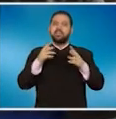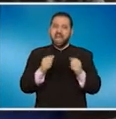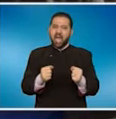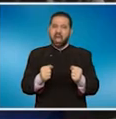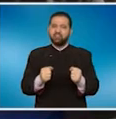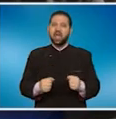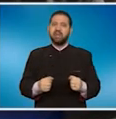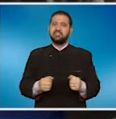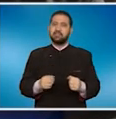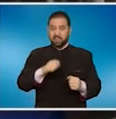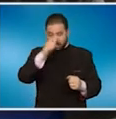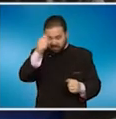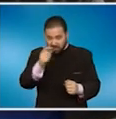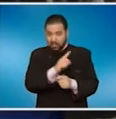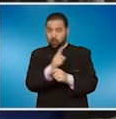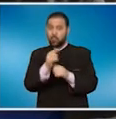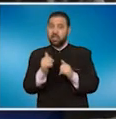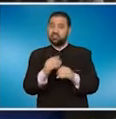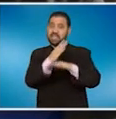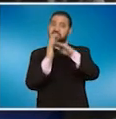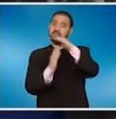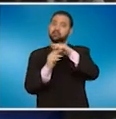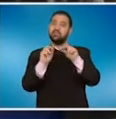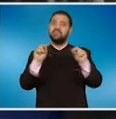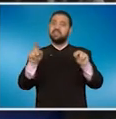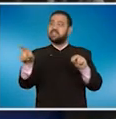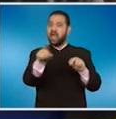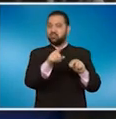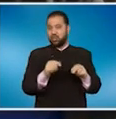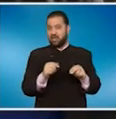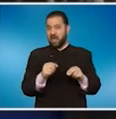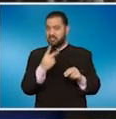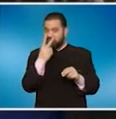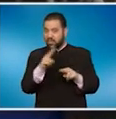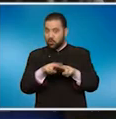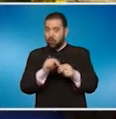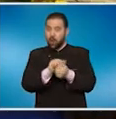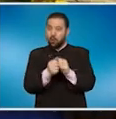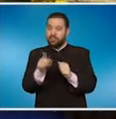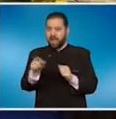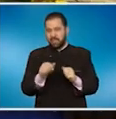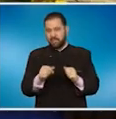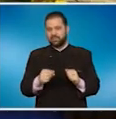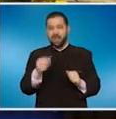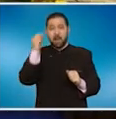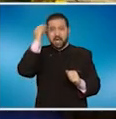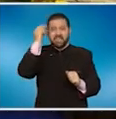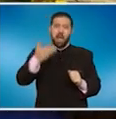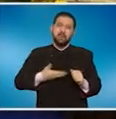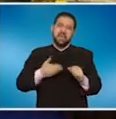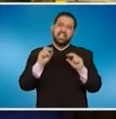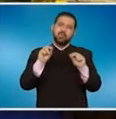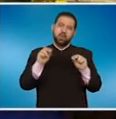angajează respectând lucrurile acestea, smerindu-se și învățând de la ceilalți, are succes în această bătălie duhovnicească. Mă gândeam, părinte